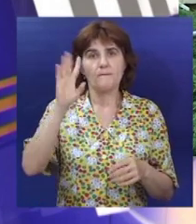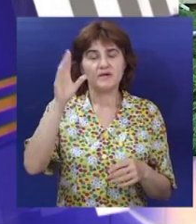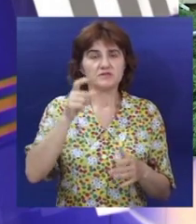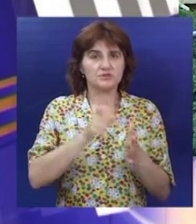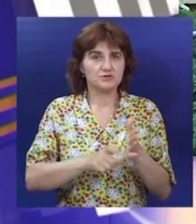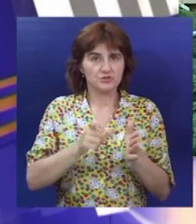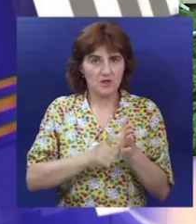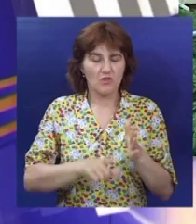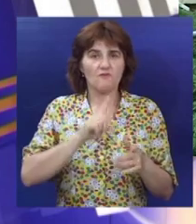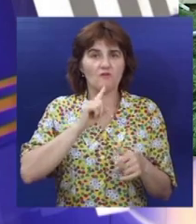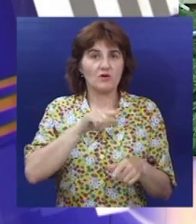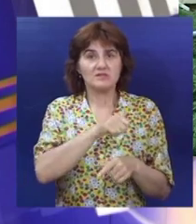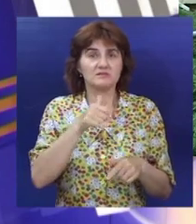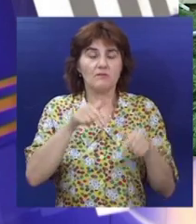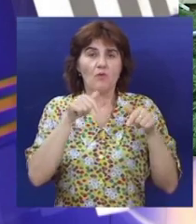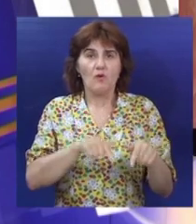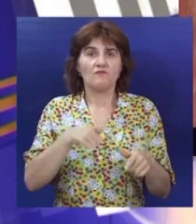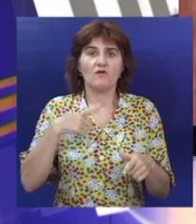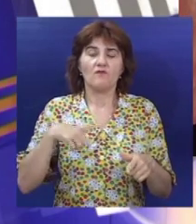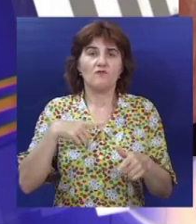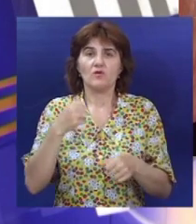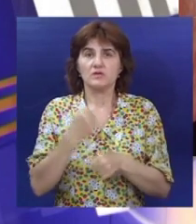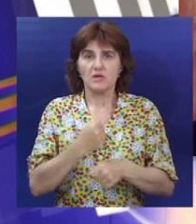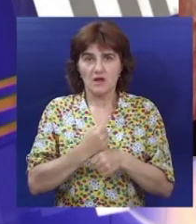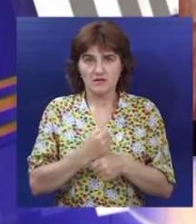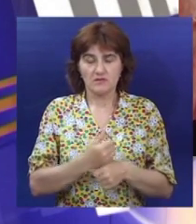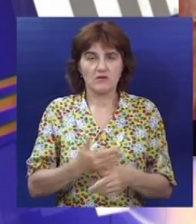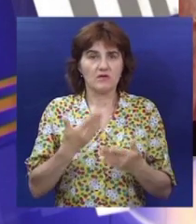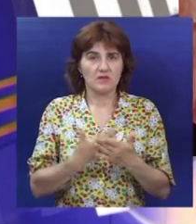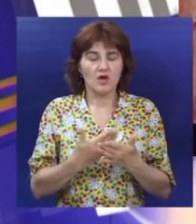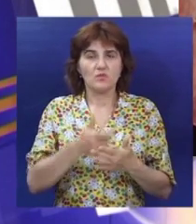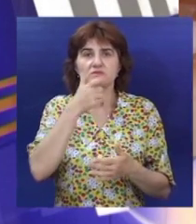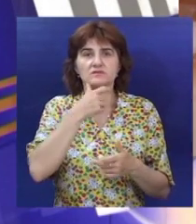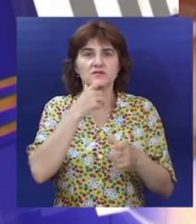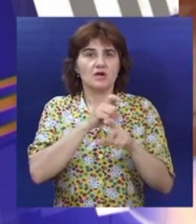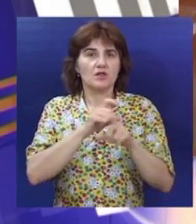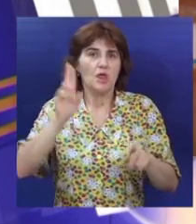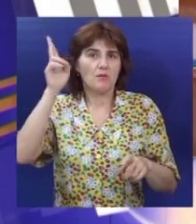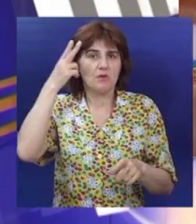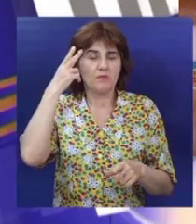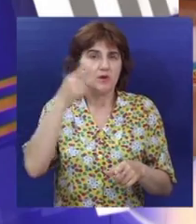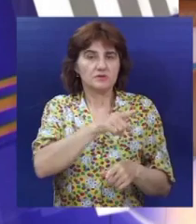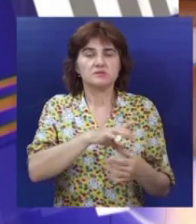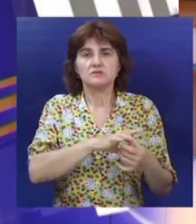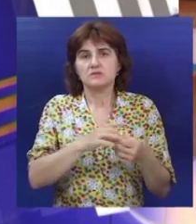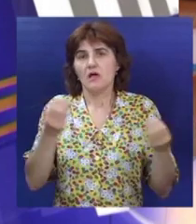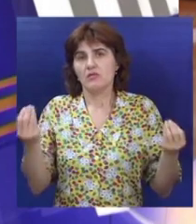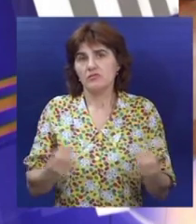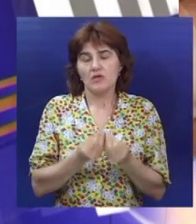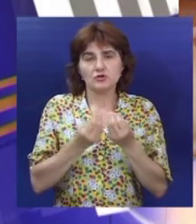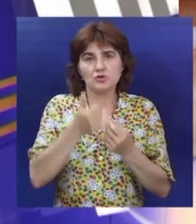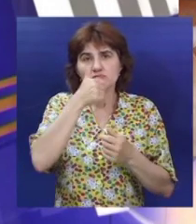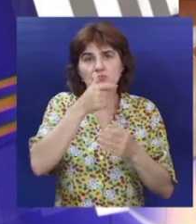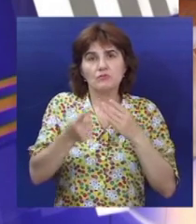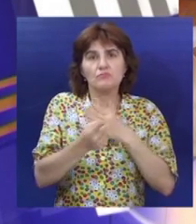naših stanara koji se bave samo tom tehnikom. Gerontološki centar je poznat po tome da je postao ekološka ustanova,